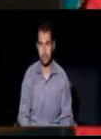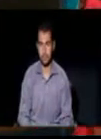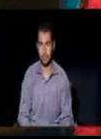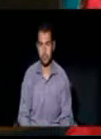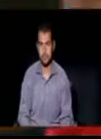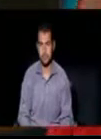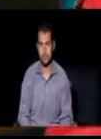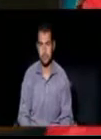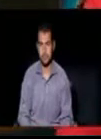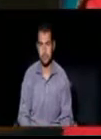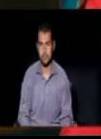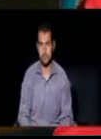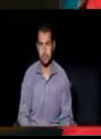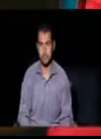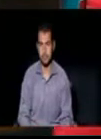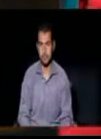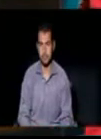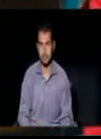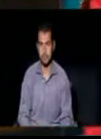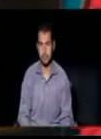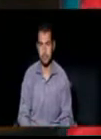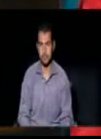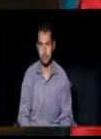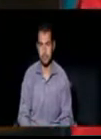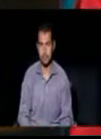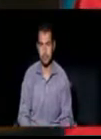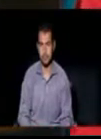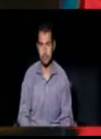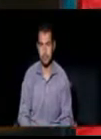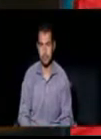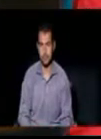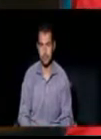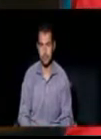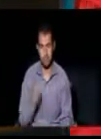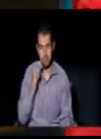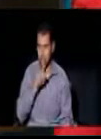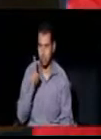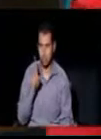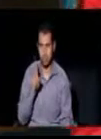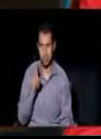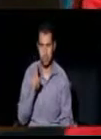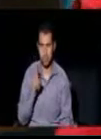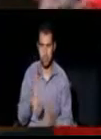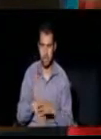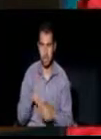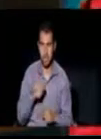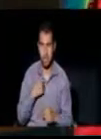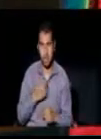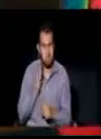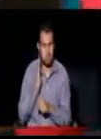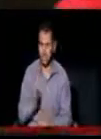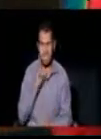الله نفتح، يجوا ويتعلموا، ما يقولوش ان احنا مفيش امل خلاص مفيش مش هنعمل، لا